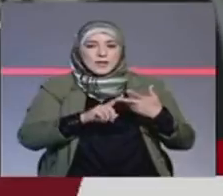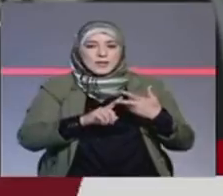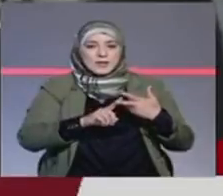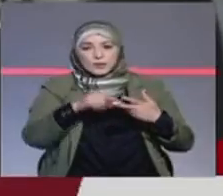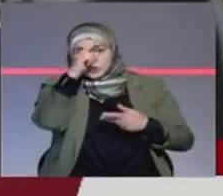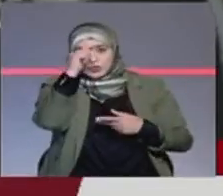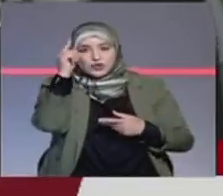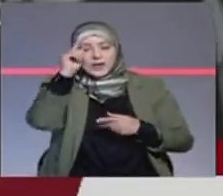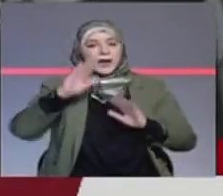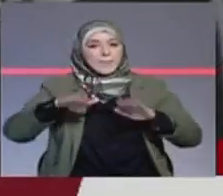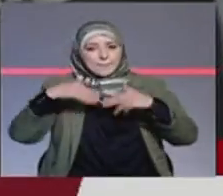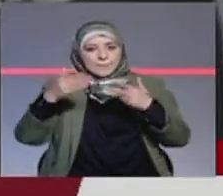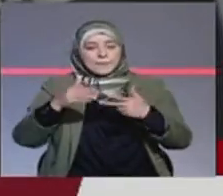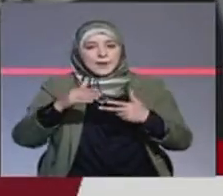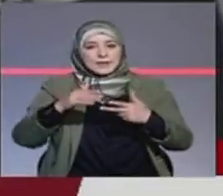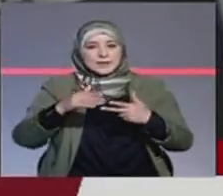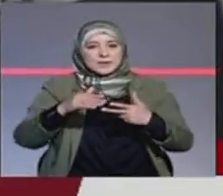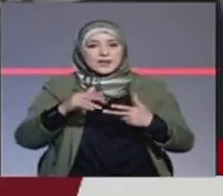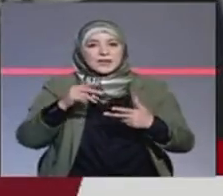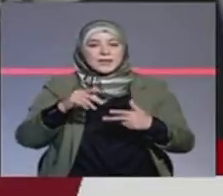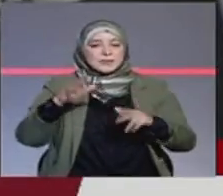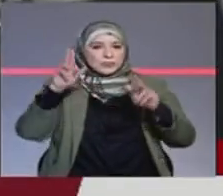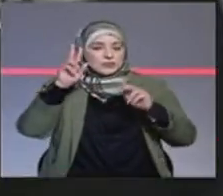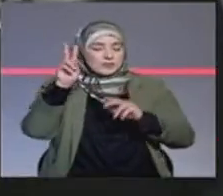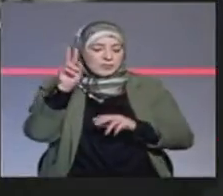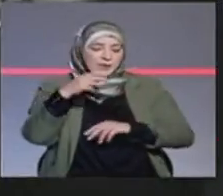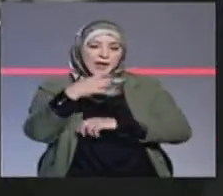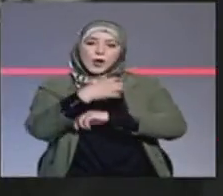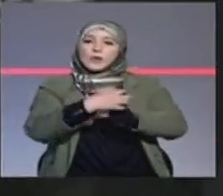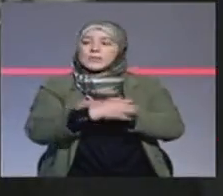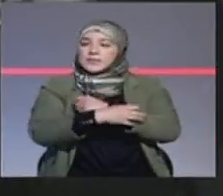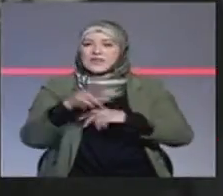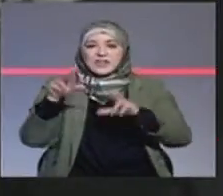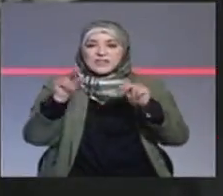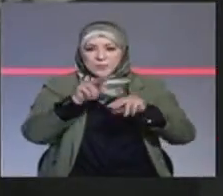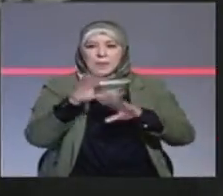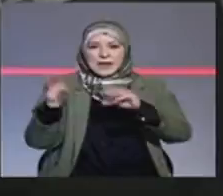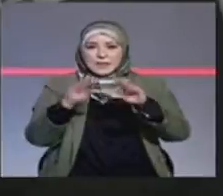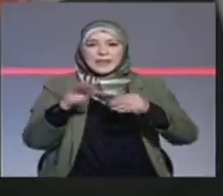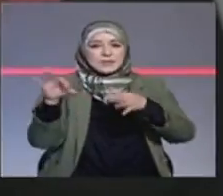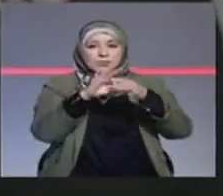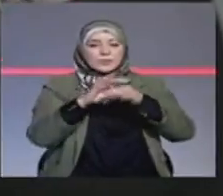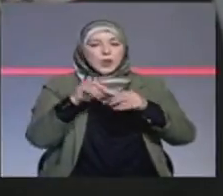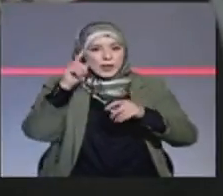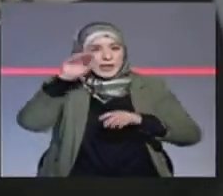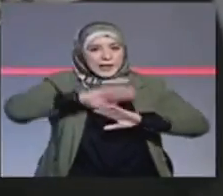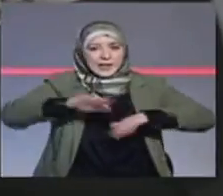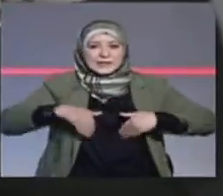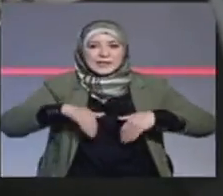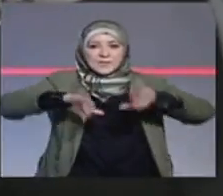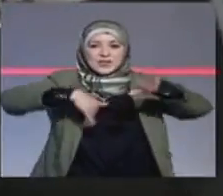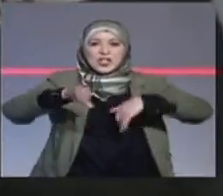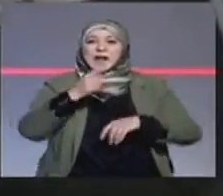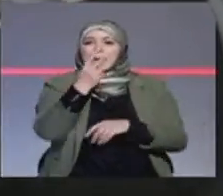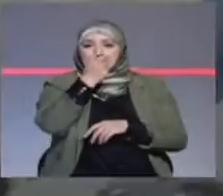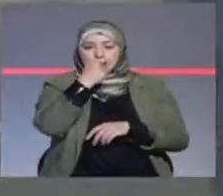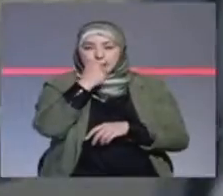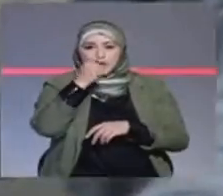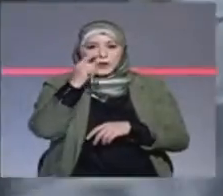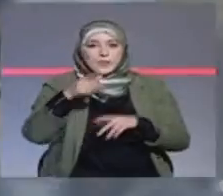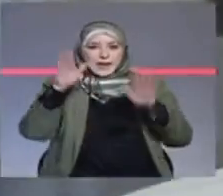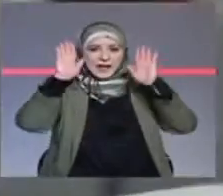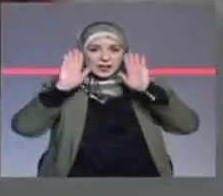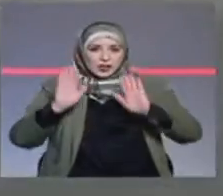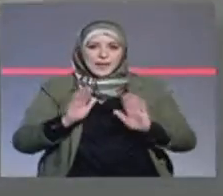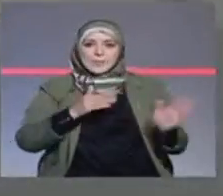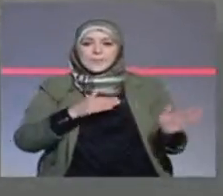وإن شاء الله بعد غد قرنباليا والمروج، والاختتام إن شاء الله باش يصير في شارع الحبيب بورقيبة بتونس العاصمة نهار الجمعة.